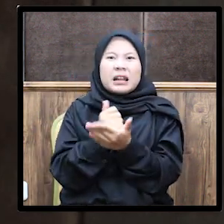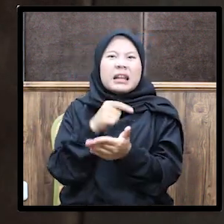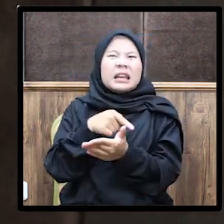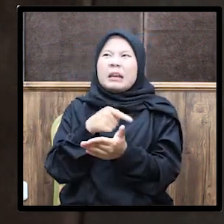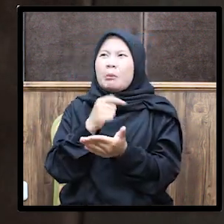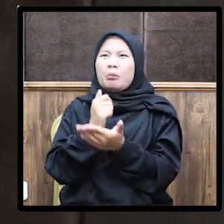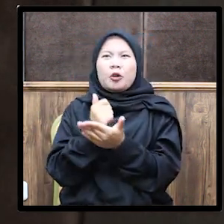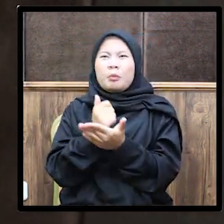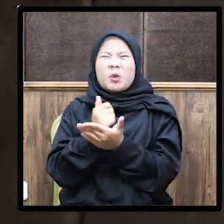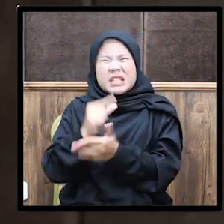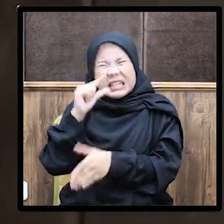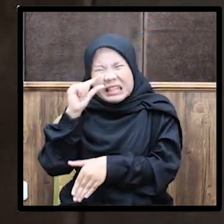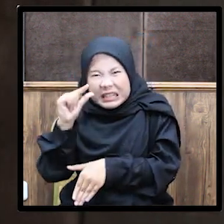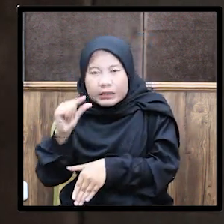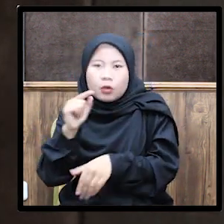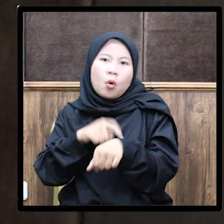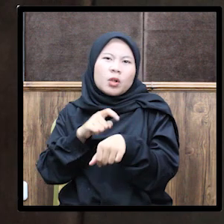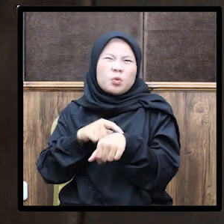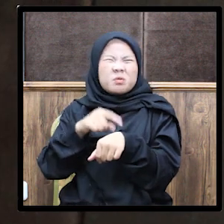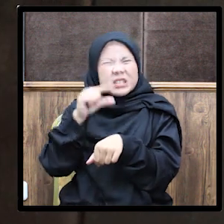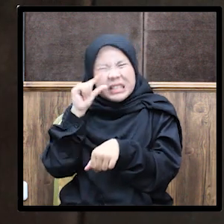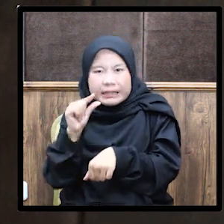ya. Nah,